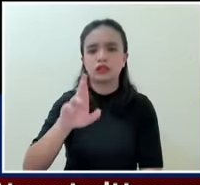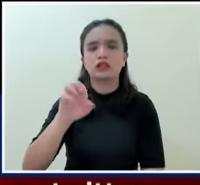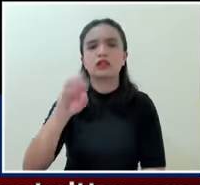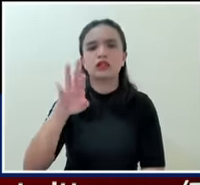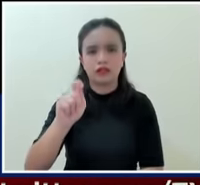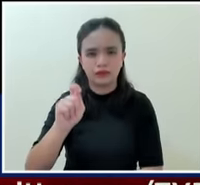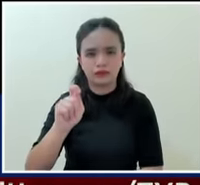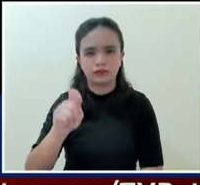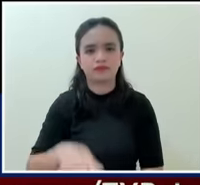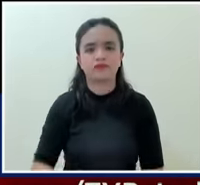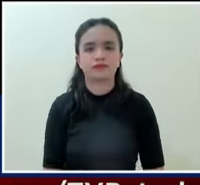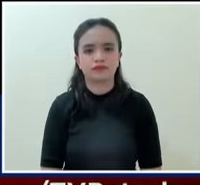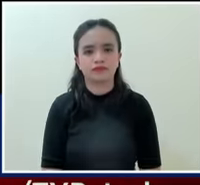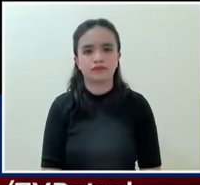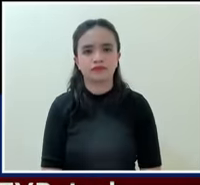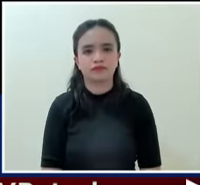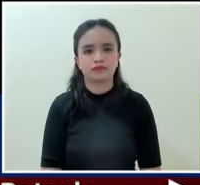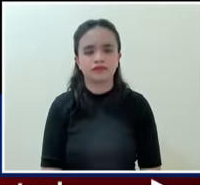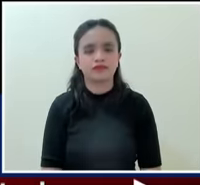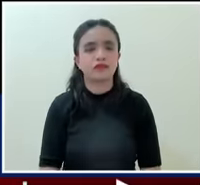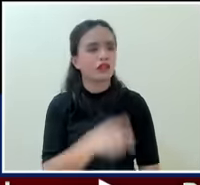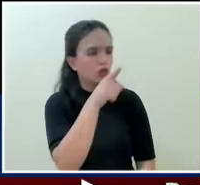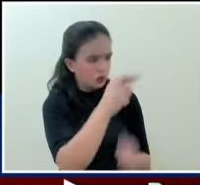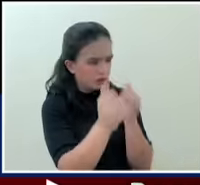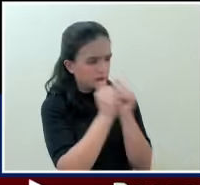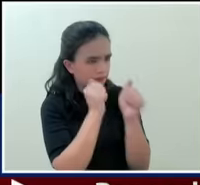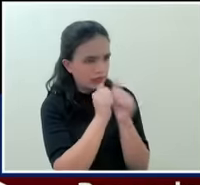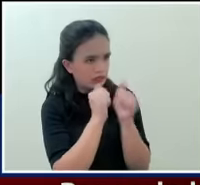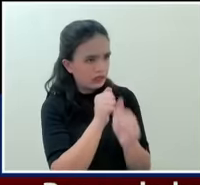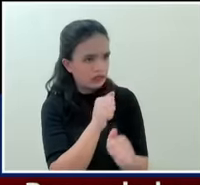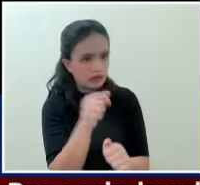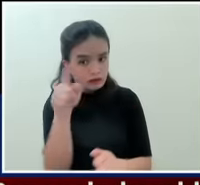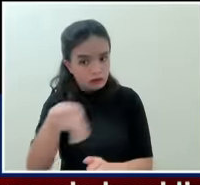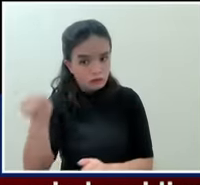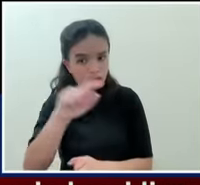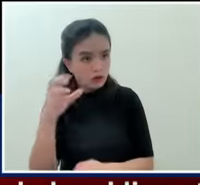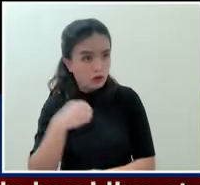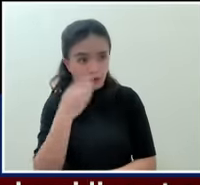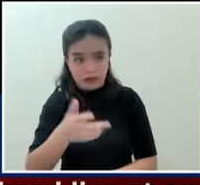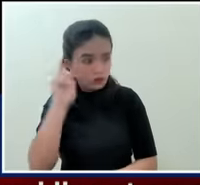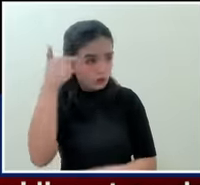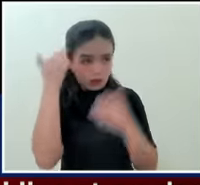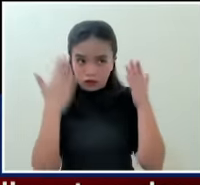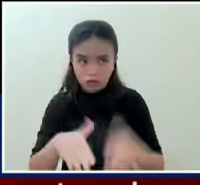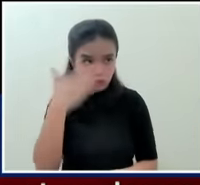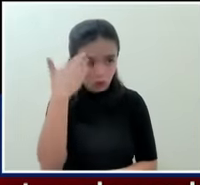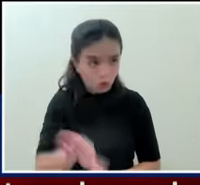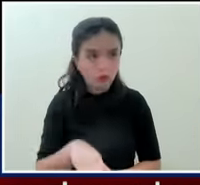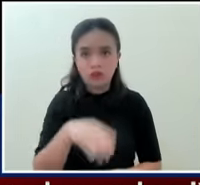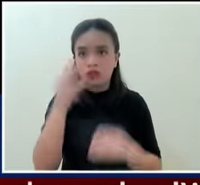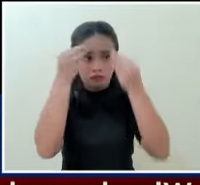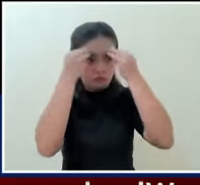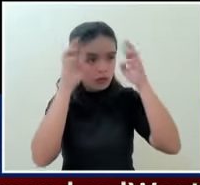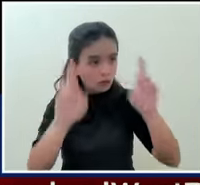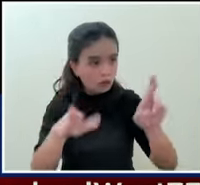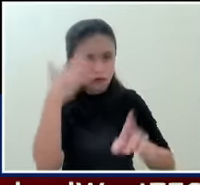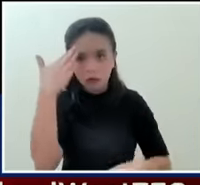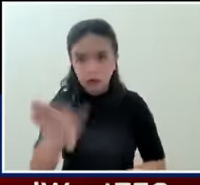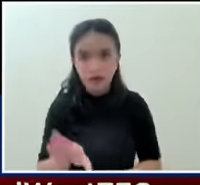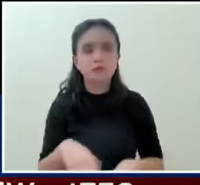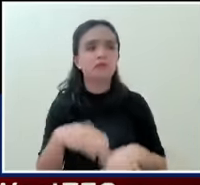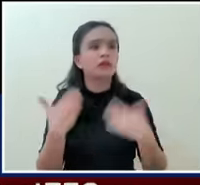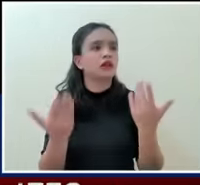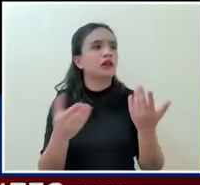World Heritage Site. Kabayan. Ang ibig mo sabihin, Rafi, hindi alam ng Office of the Governor, hindi alam ng Office of the Mayor, hindi alam ng Office